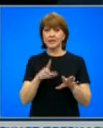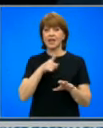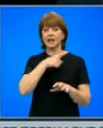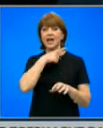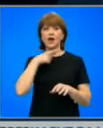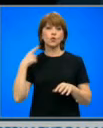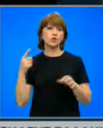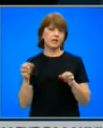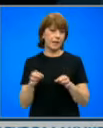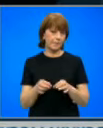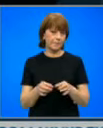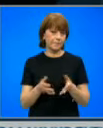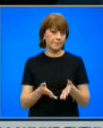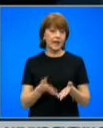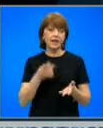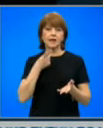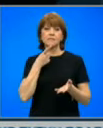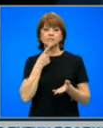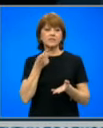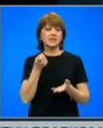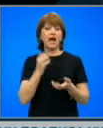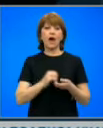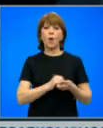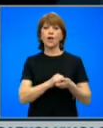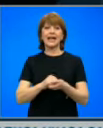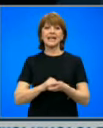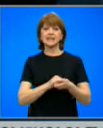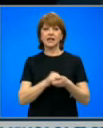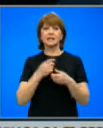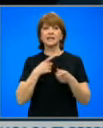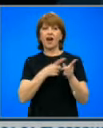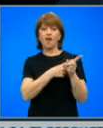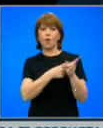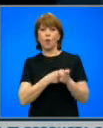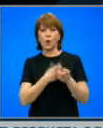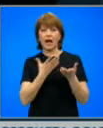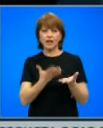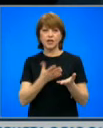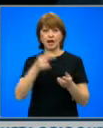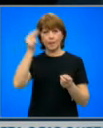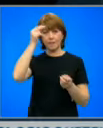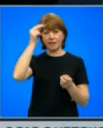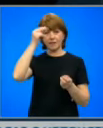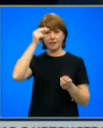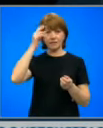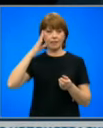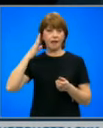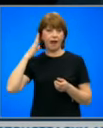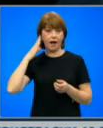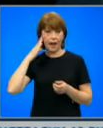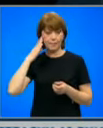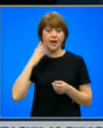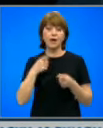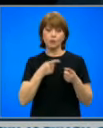на Руската федерация за организацията и въоръжението на българската армия. Тогава той